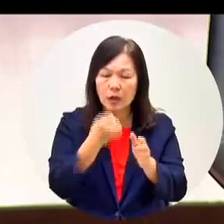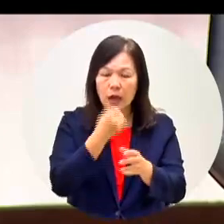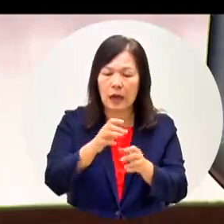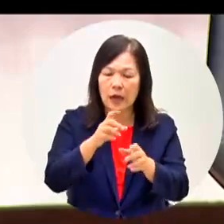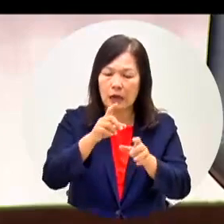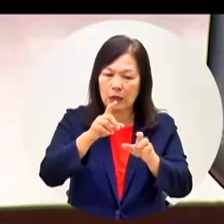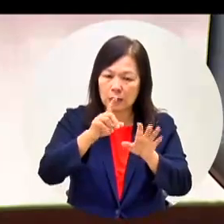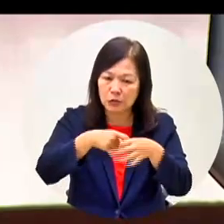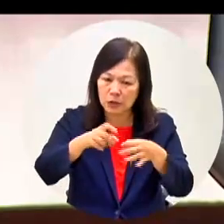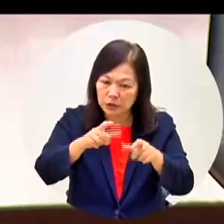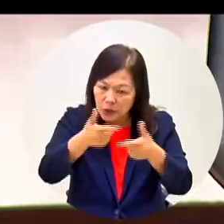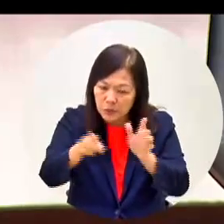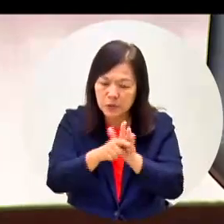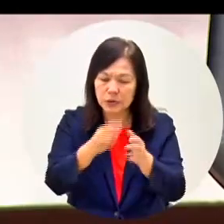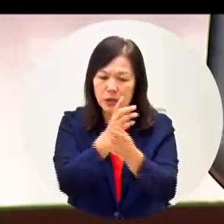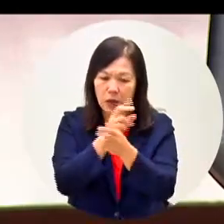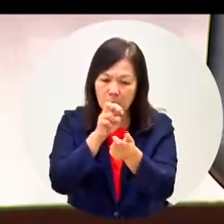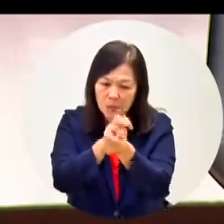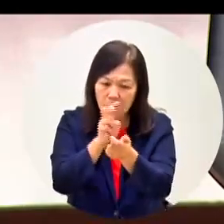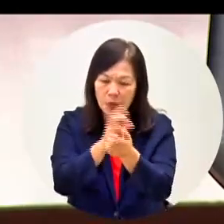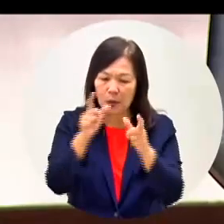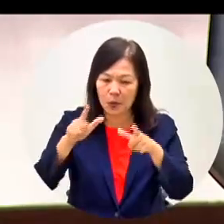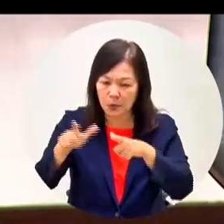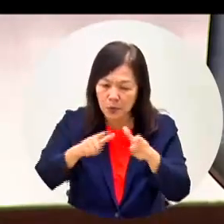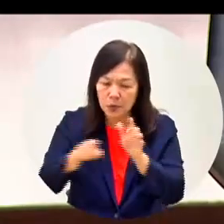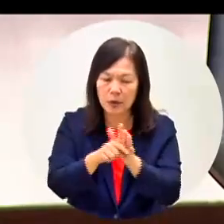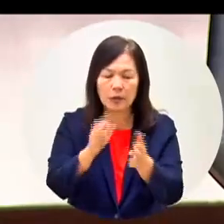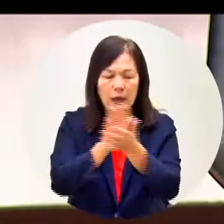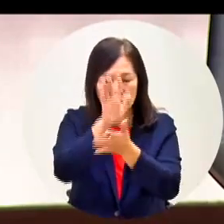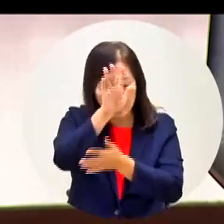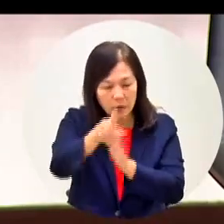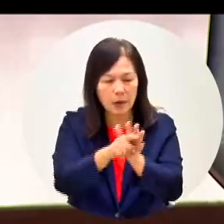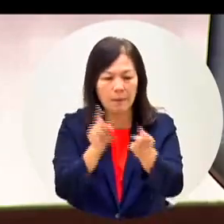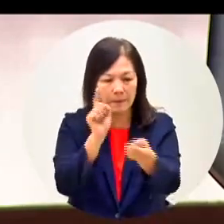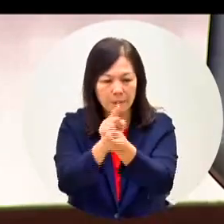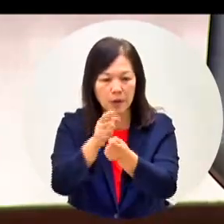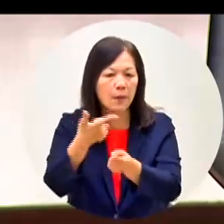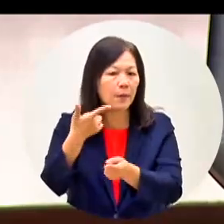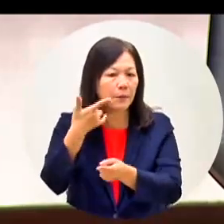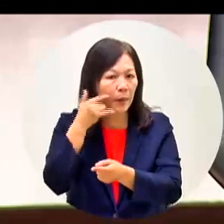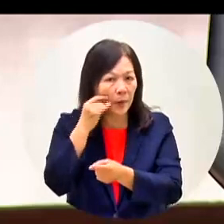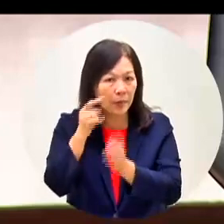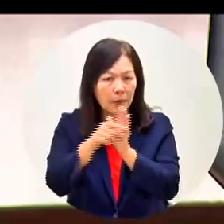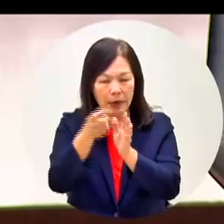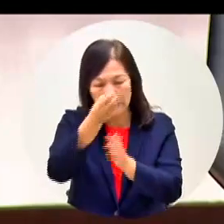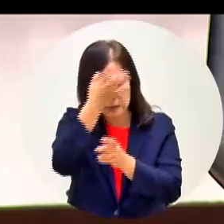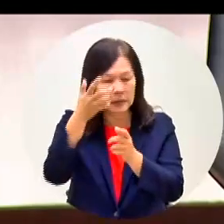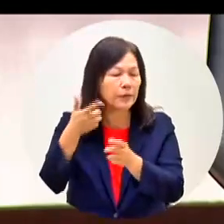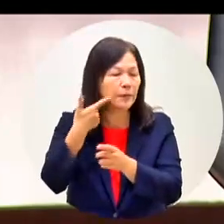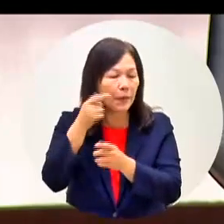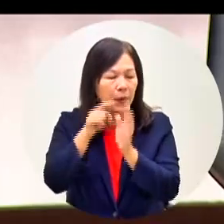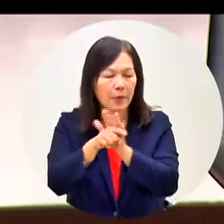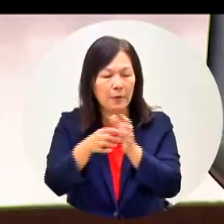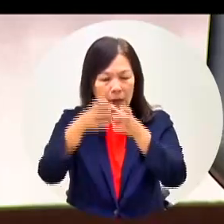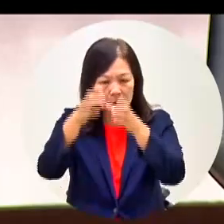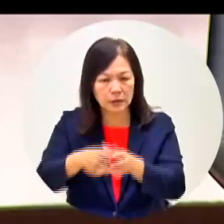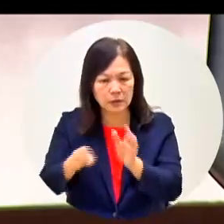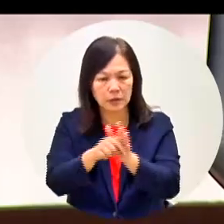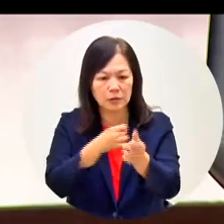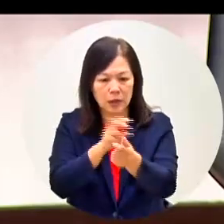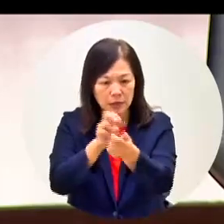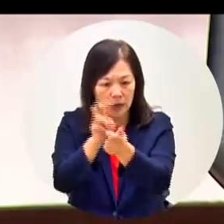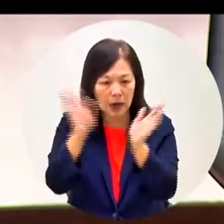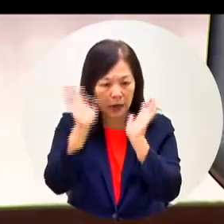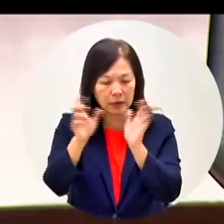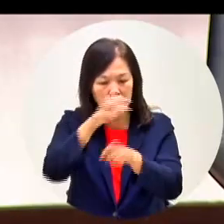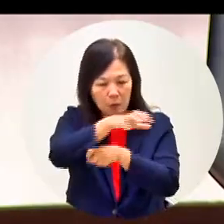们要为高雄年轻人打造的，让他们有一个友善的育儿空间，这也是本席要为高雄市民